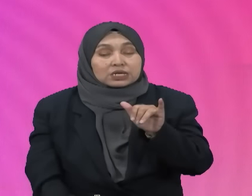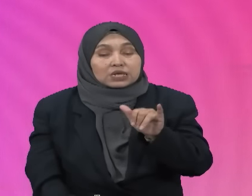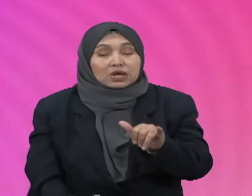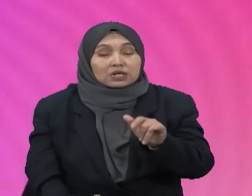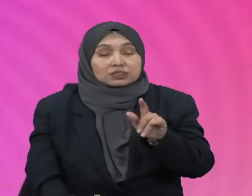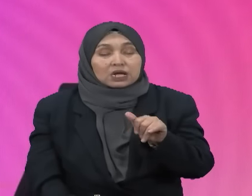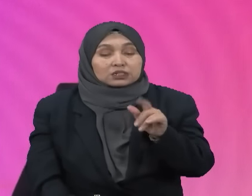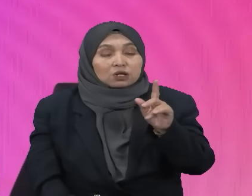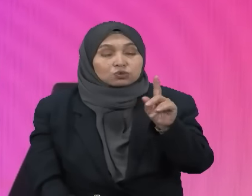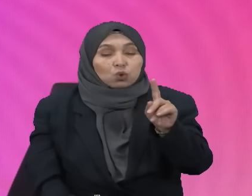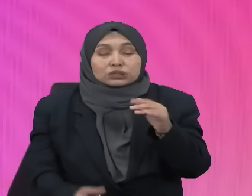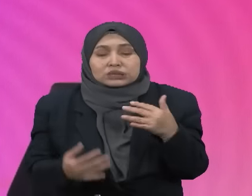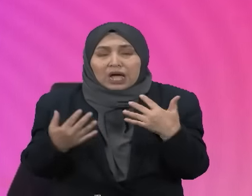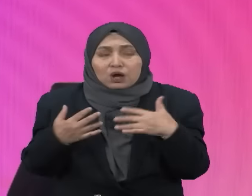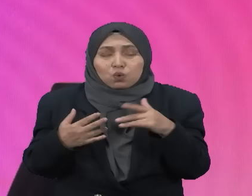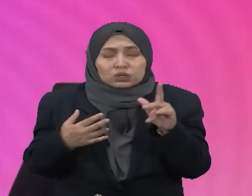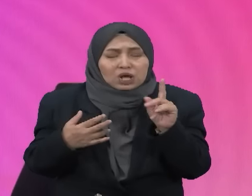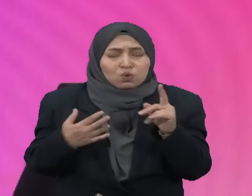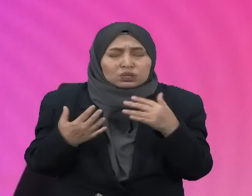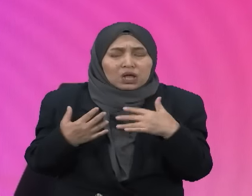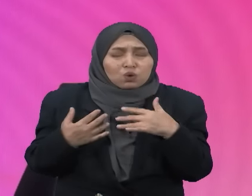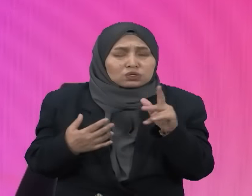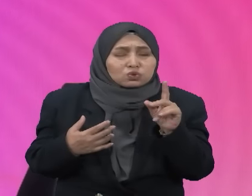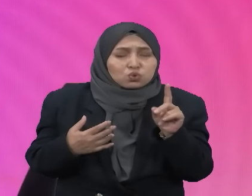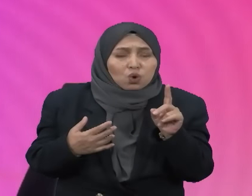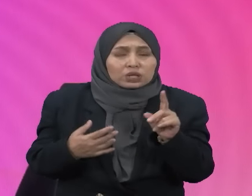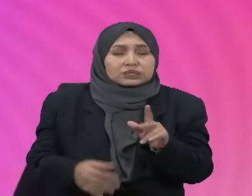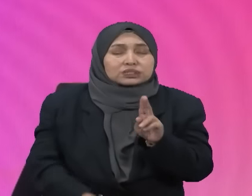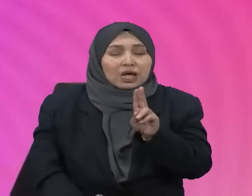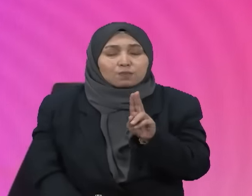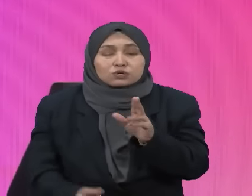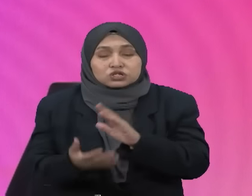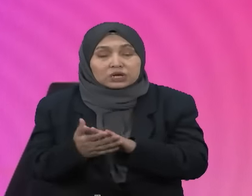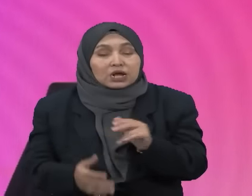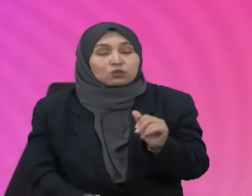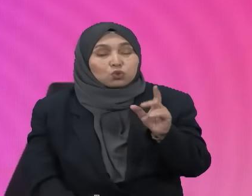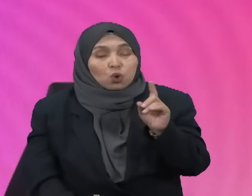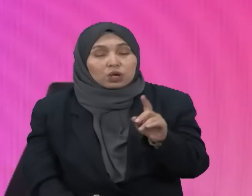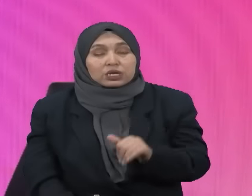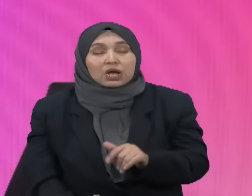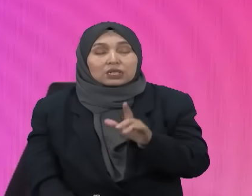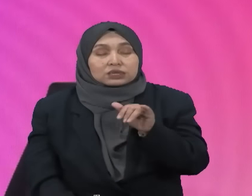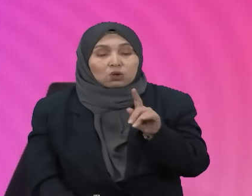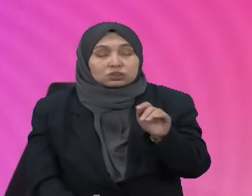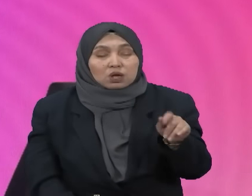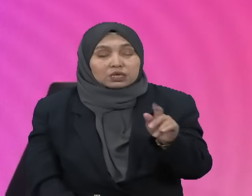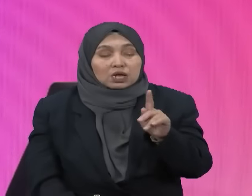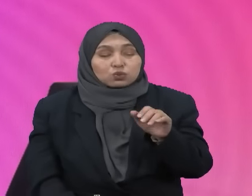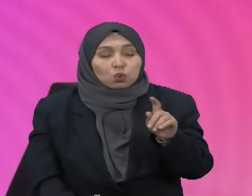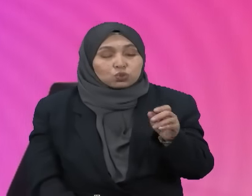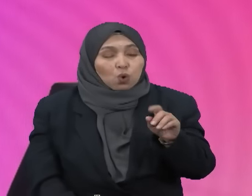ta tu takut sangat, tengok ta takutnya ta, ta pun jadi ta juga. Ya ta ta tak boleh, ya ta taharu